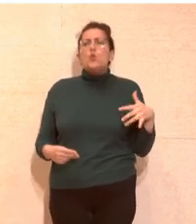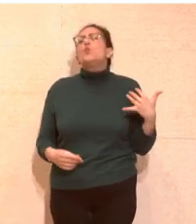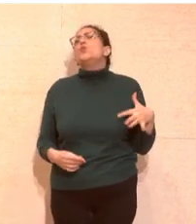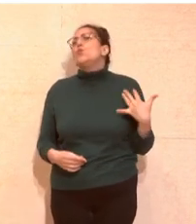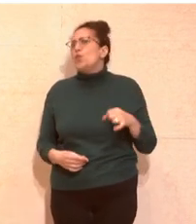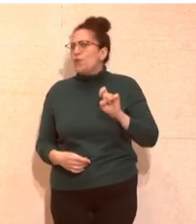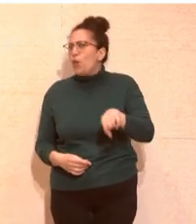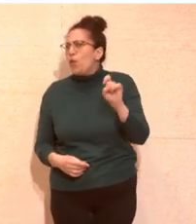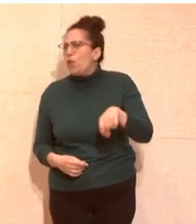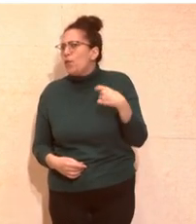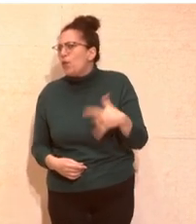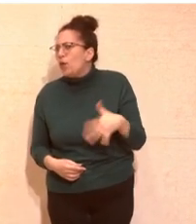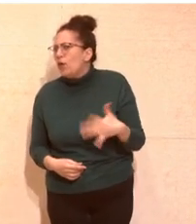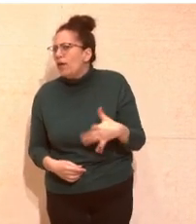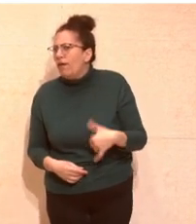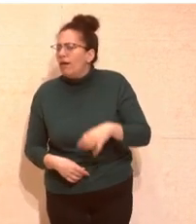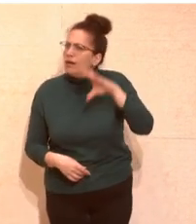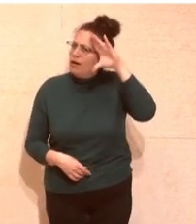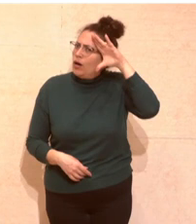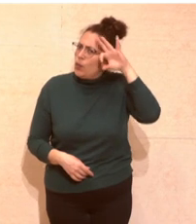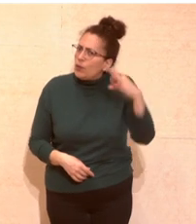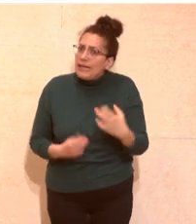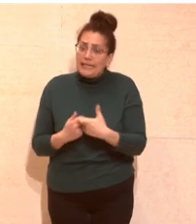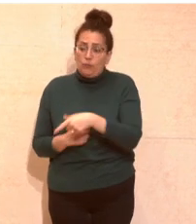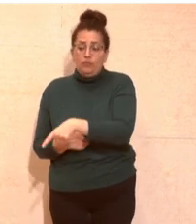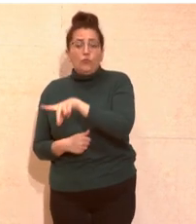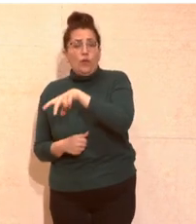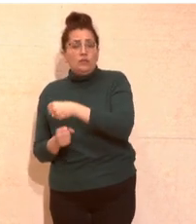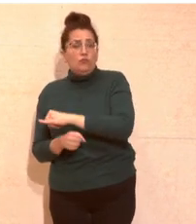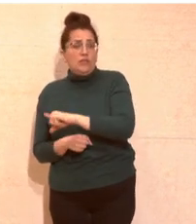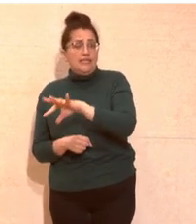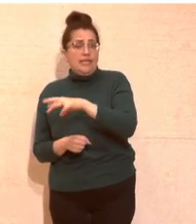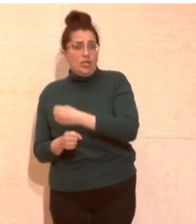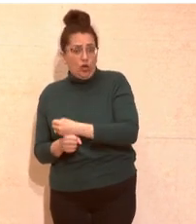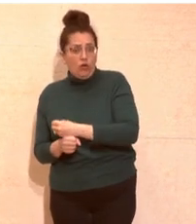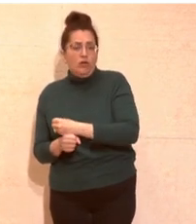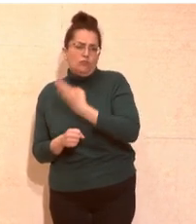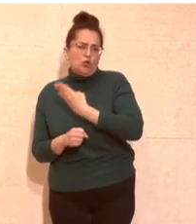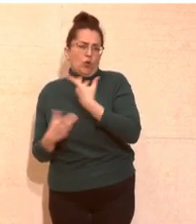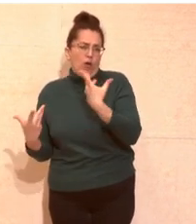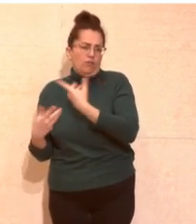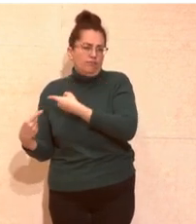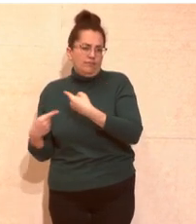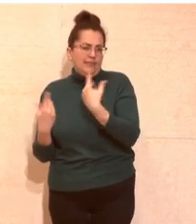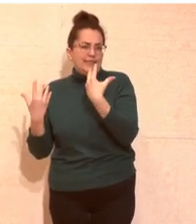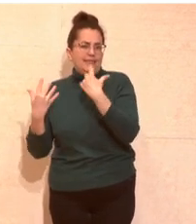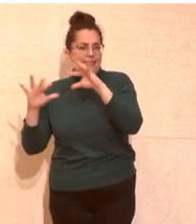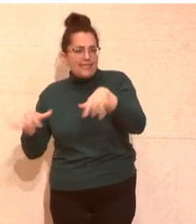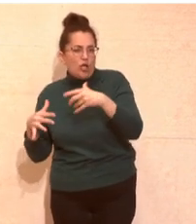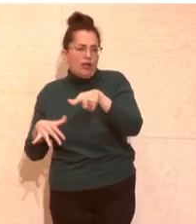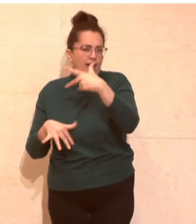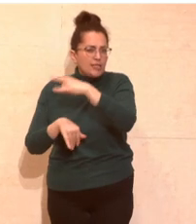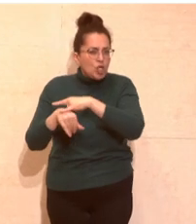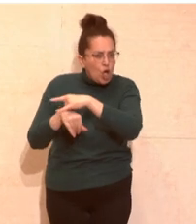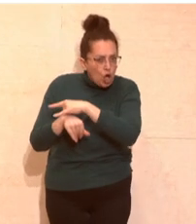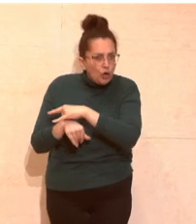se réduire bien sûr, puisque chez les petits enfants de 3 à 5 ans c'est 10 à 13 heures en moyenne, et quand on